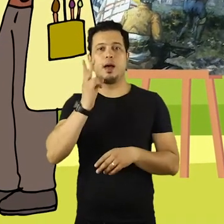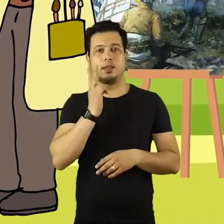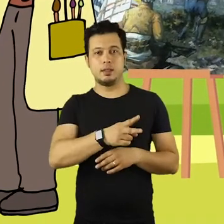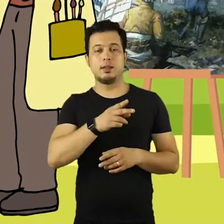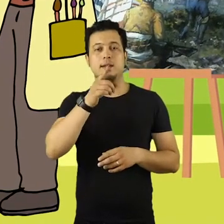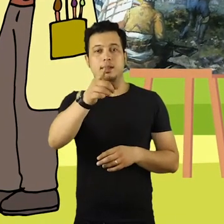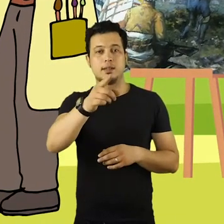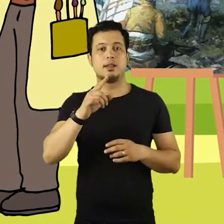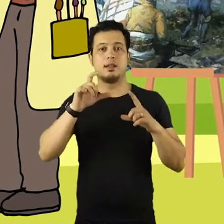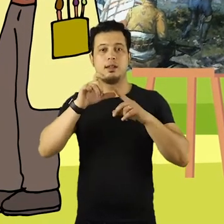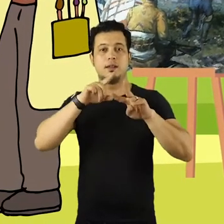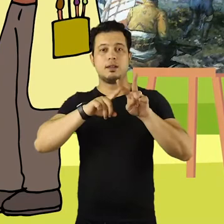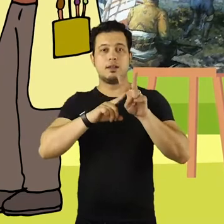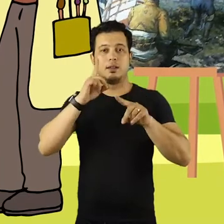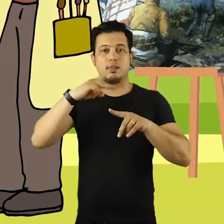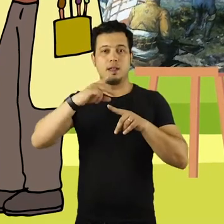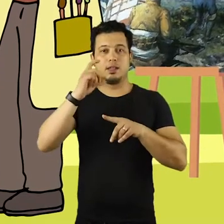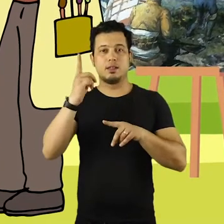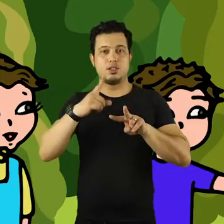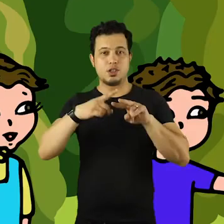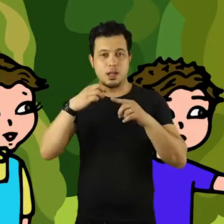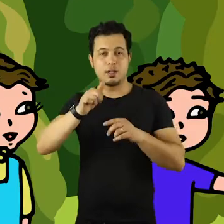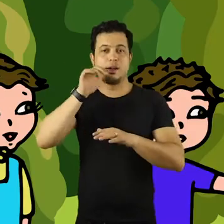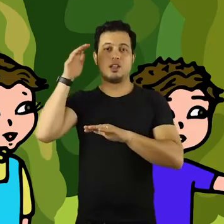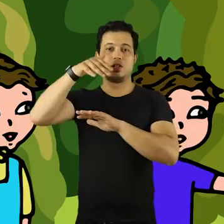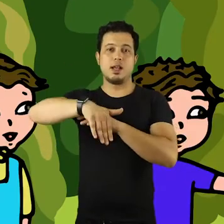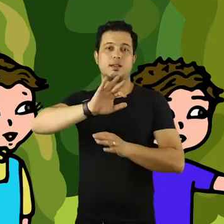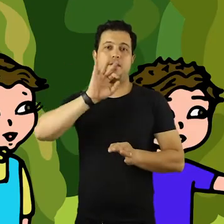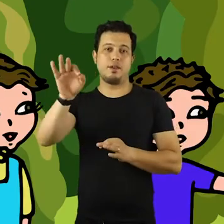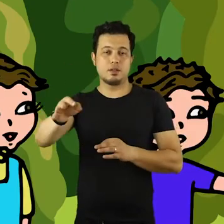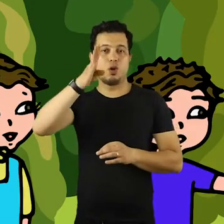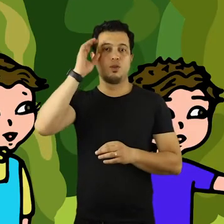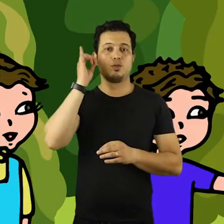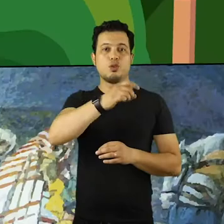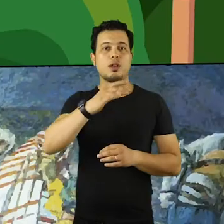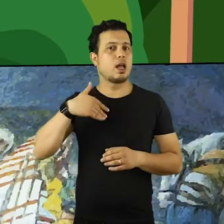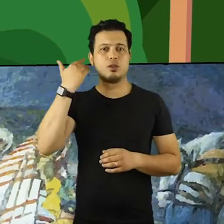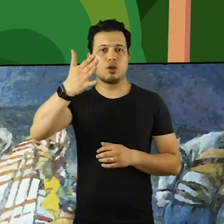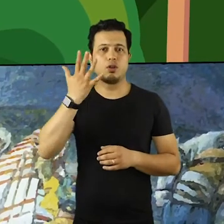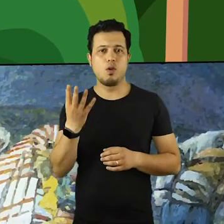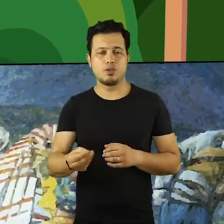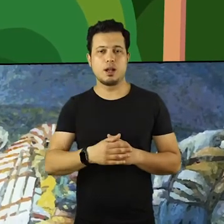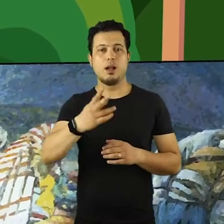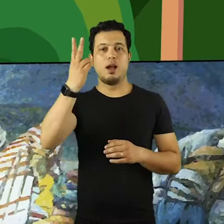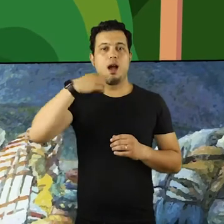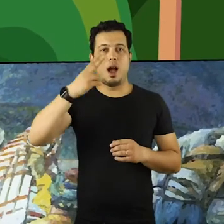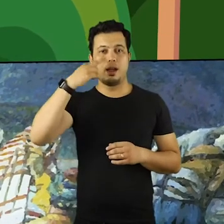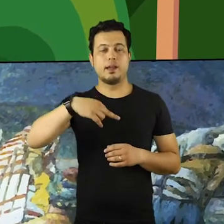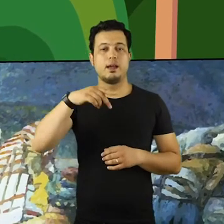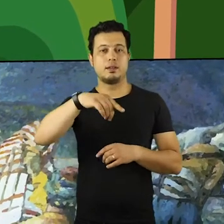sizi Sakızcılar Şelalesi'ne ulaştırır. Peki ya sonra? Ağlayan kayanın